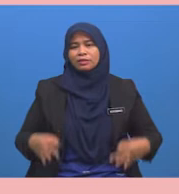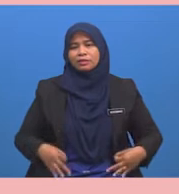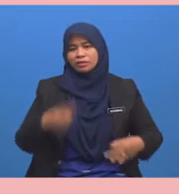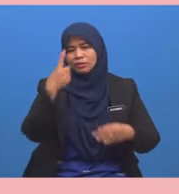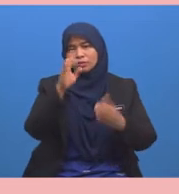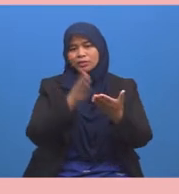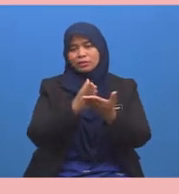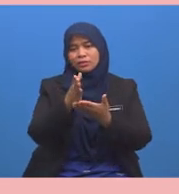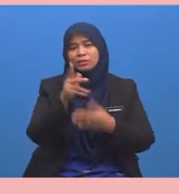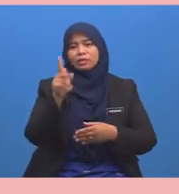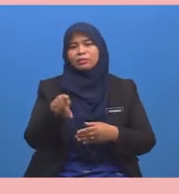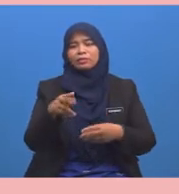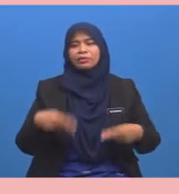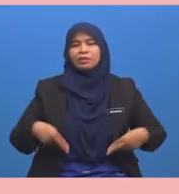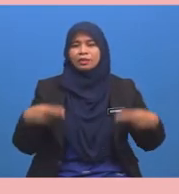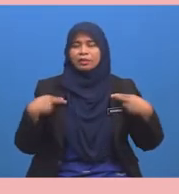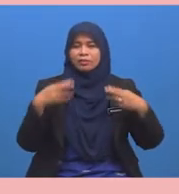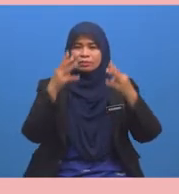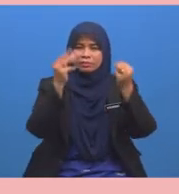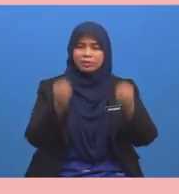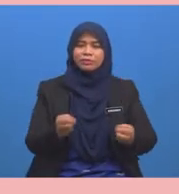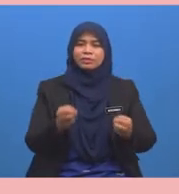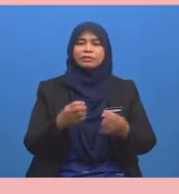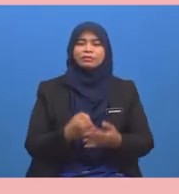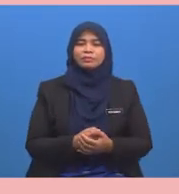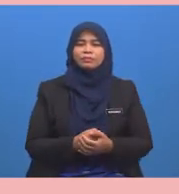untuk meneruskan keperluan kehidupan manusia.